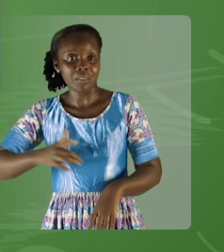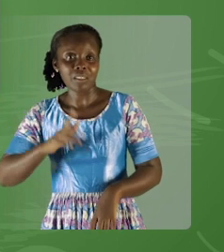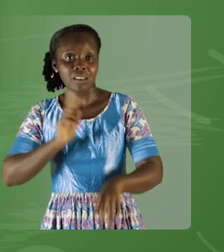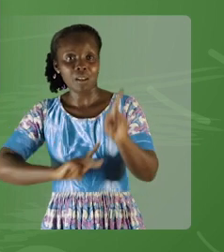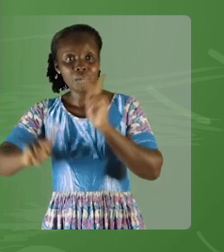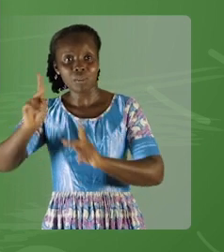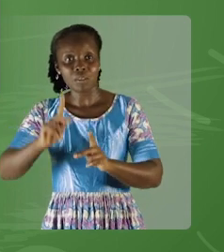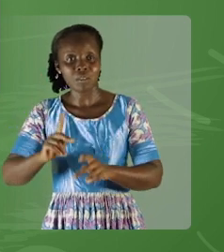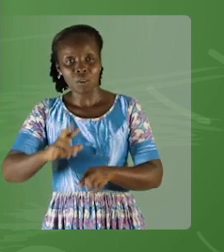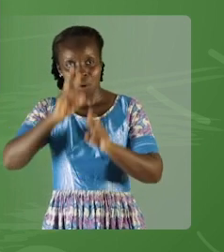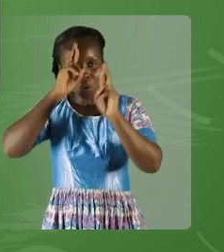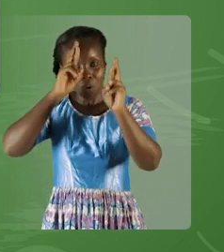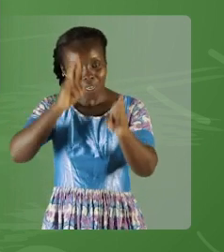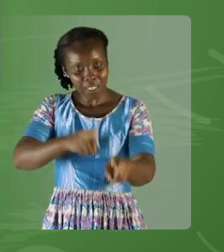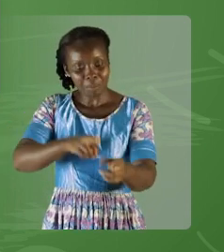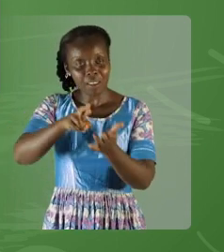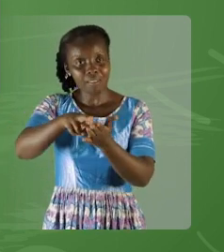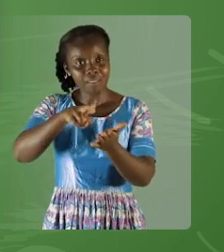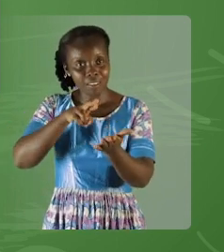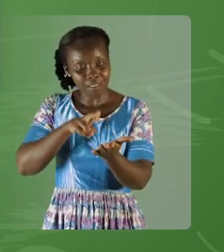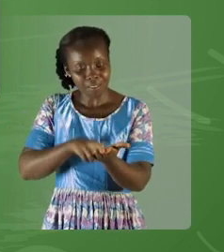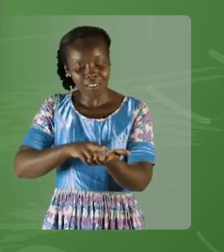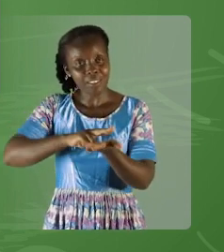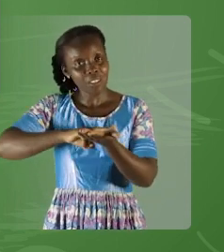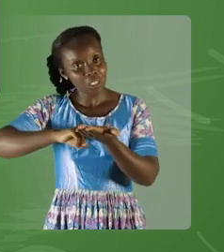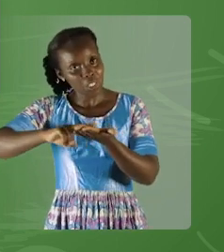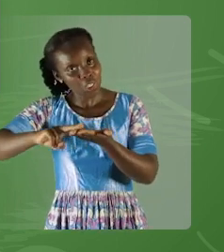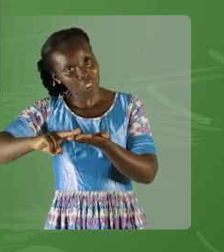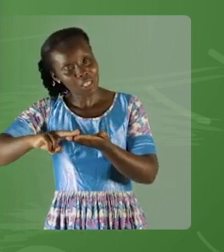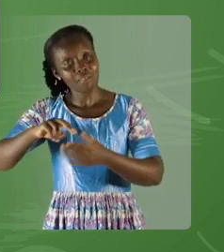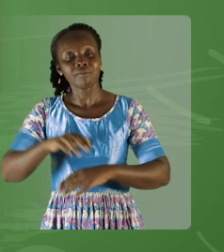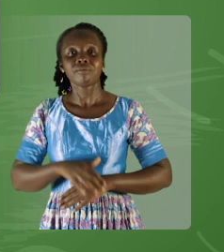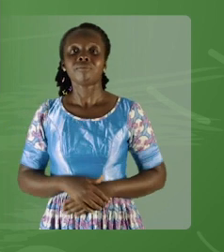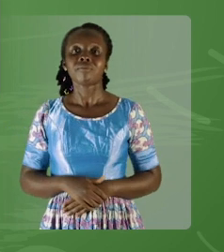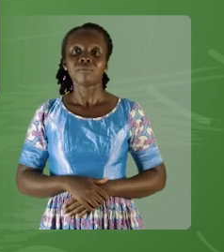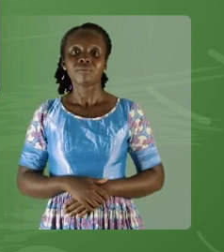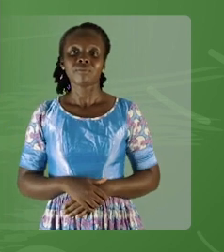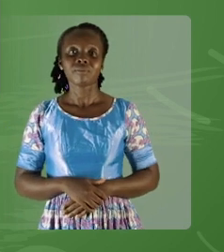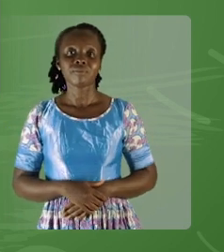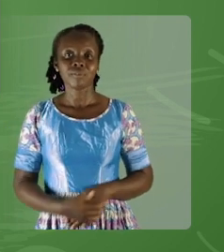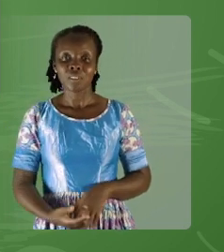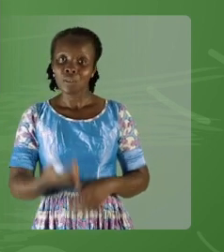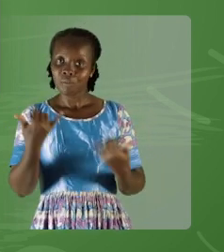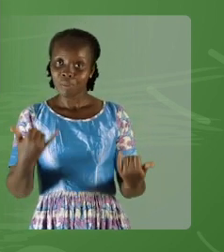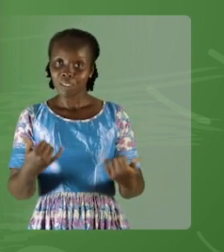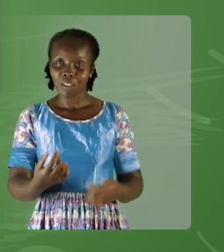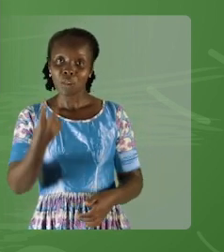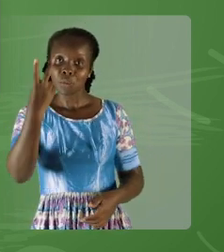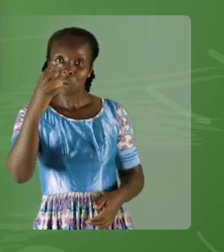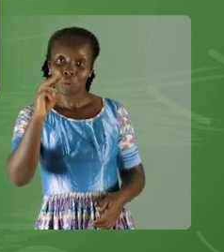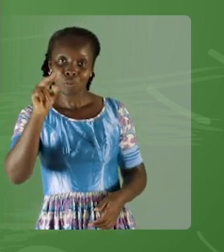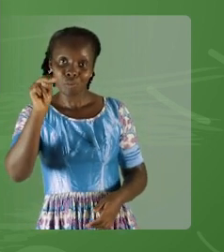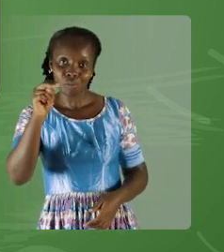de sensibiliser les populations au respect des règles d'hygiène. Vous